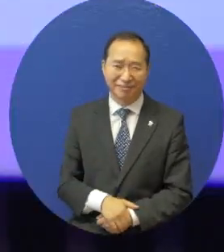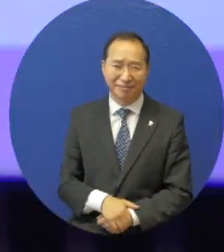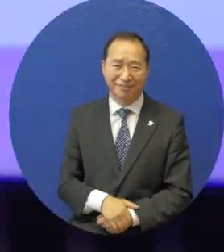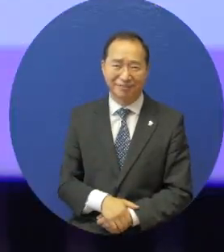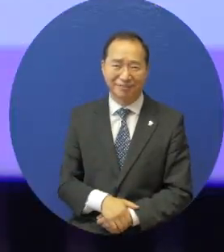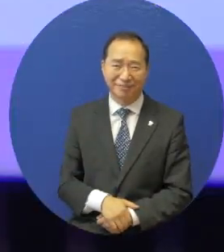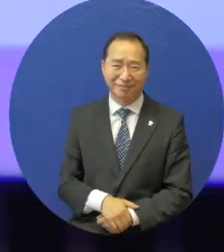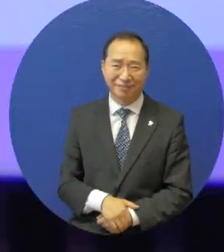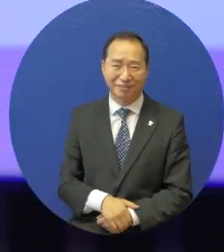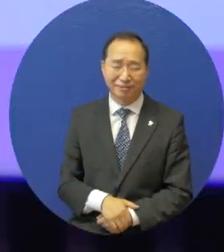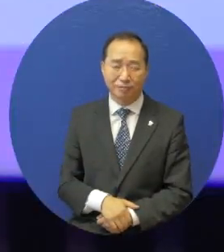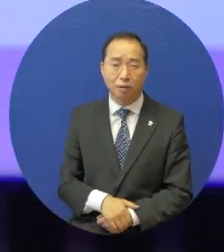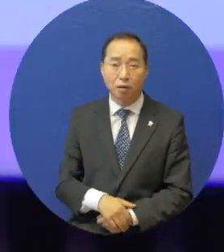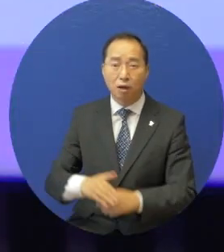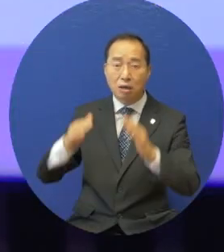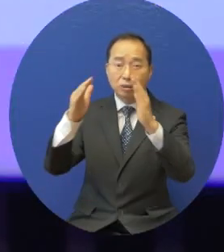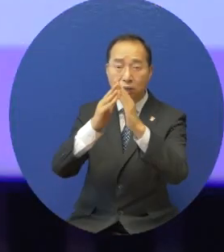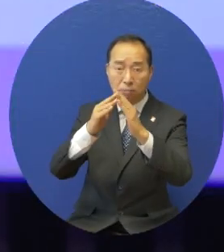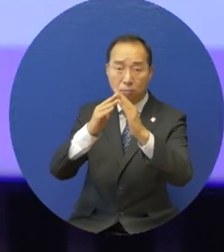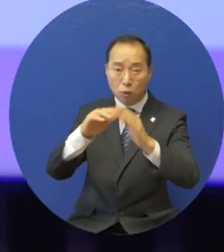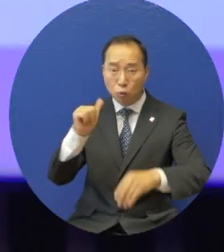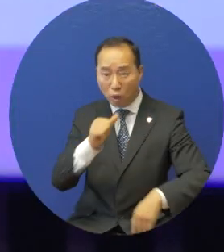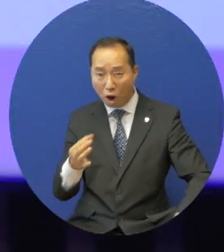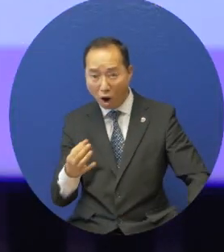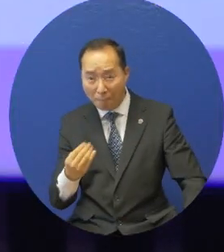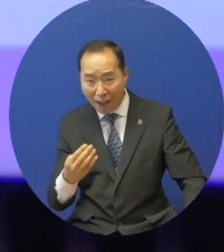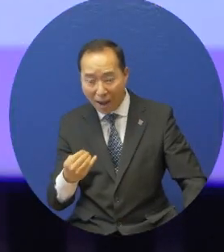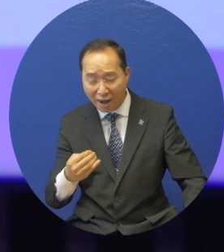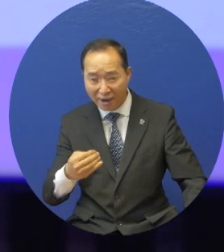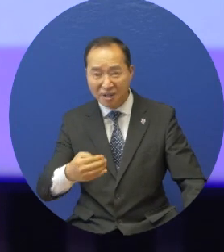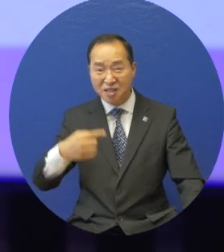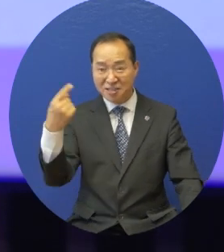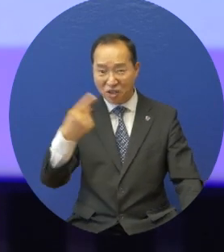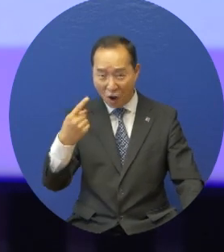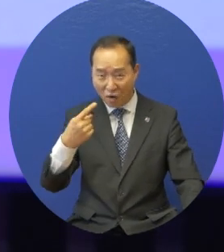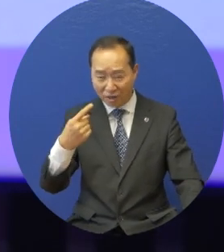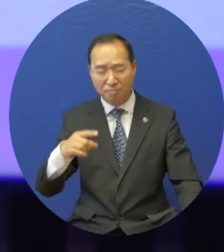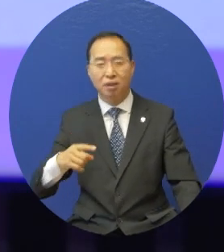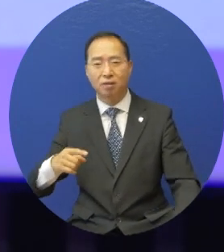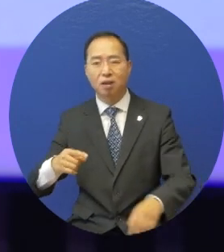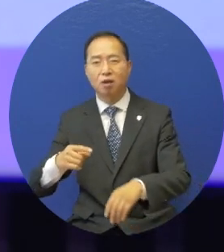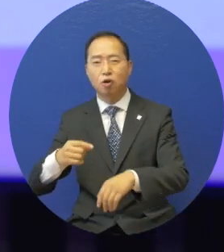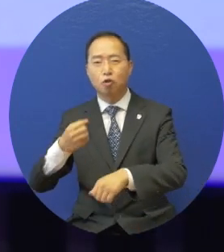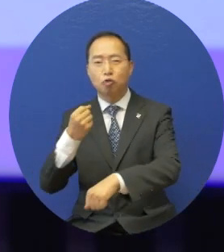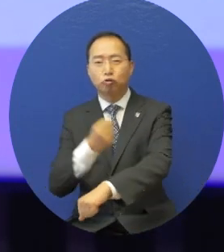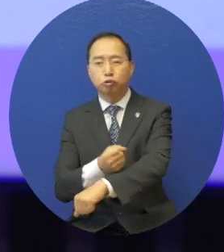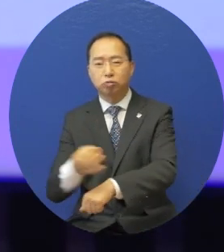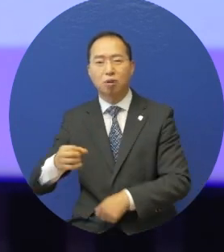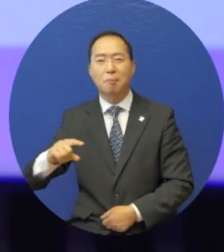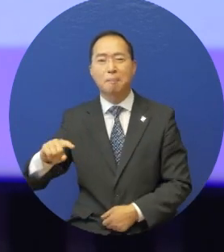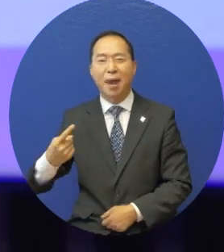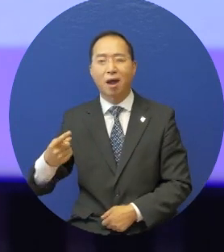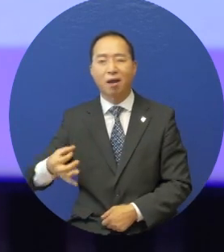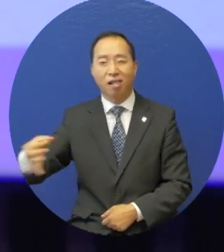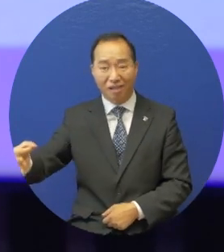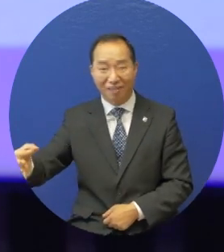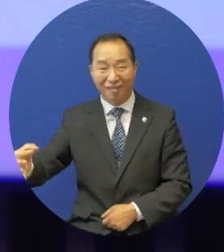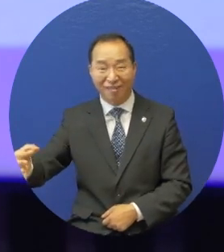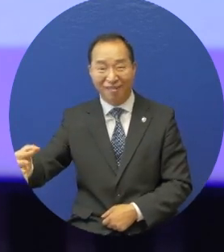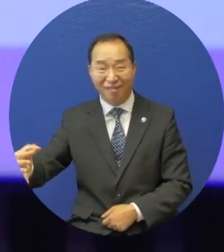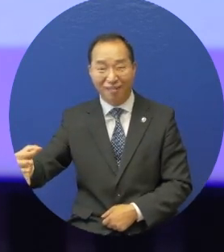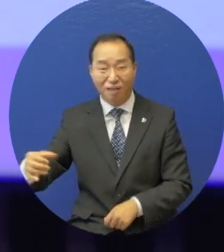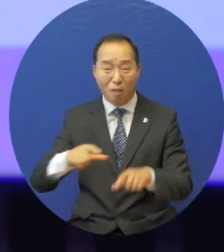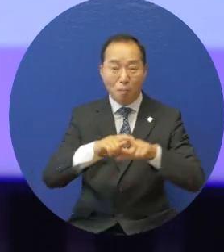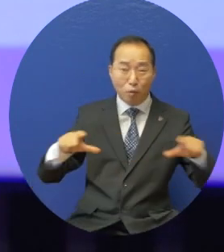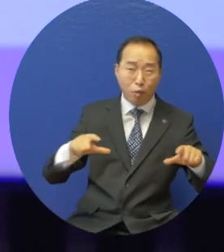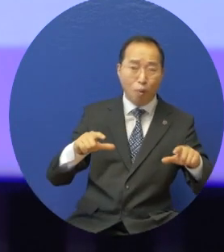조선시대 때는 거의 뭐 한 10% 이상의 매매가에 그것이 이제 집주름의 중개수수료였어요. 그런데 이제